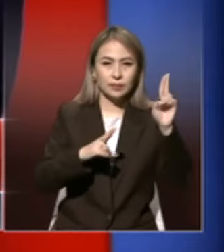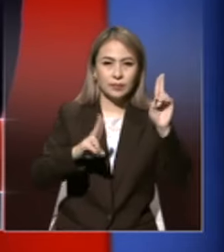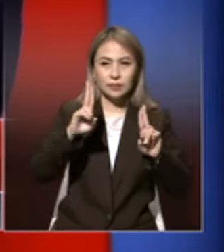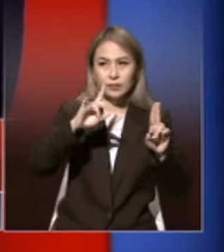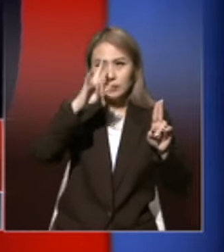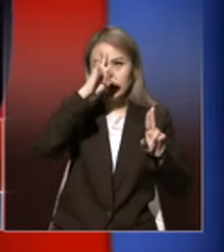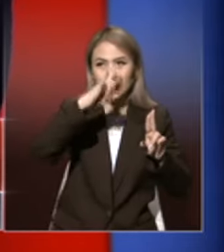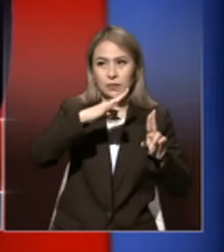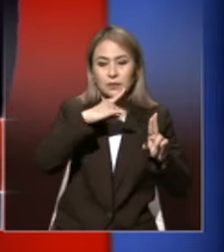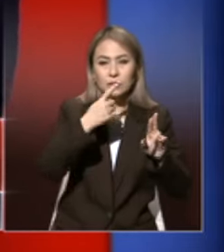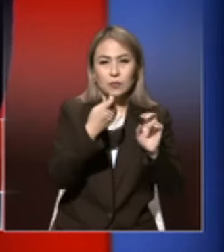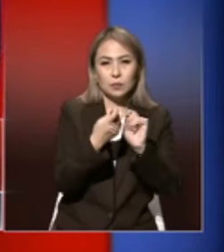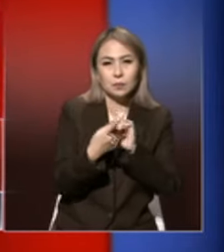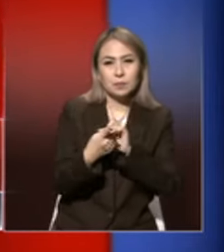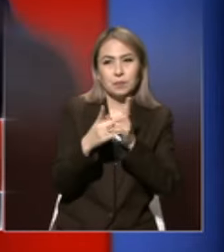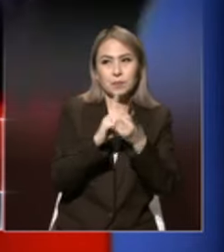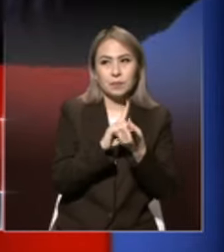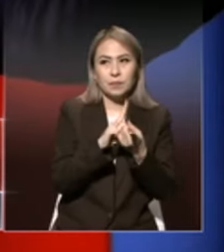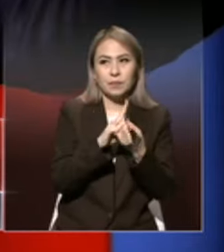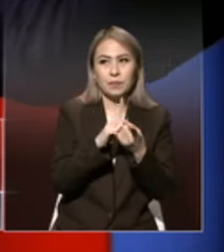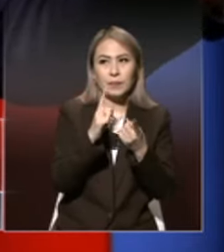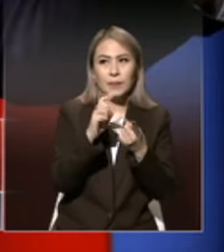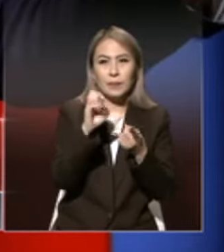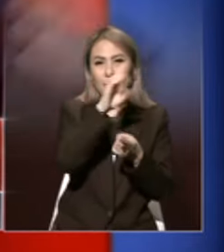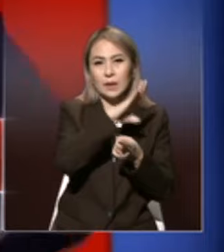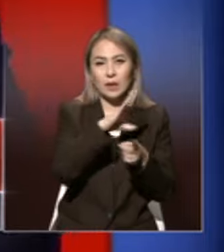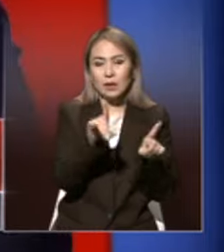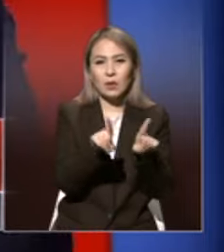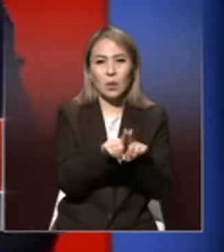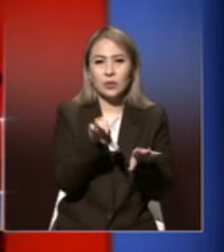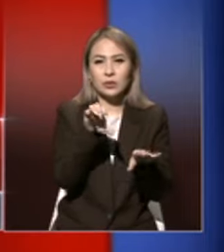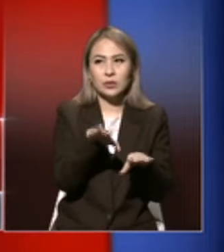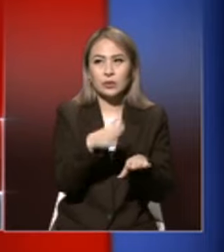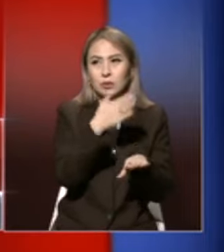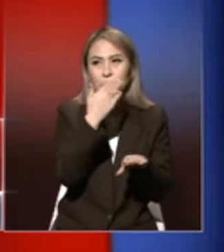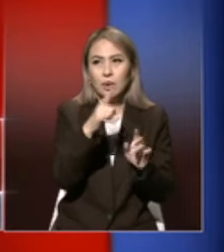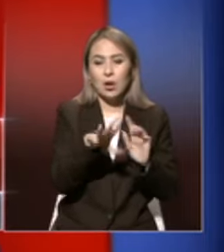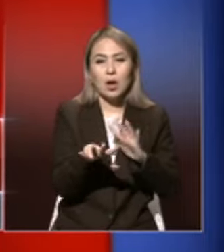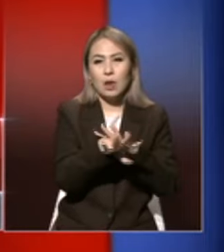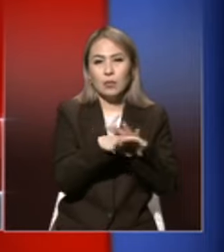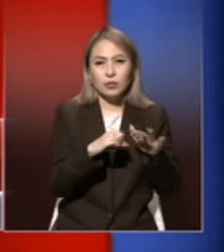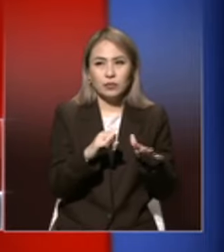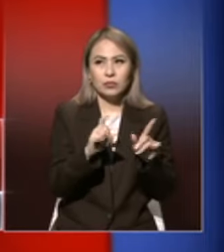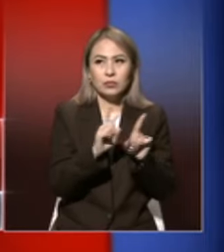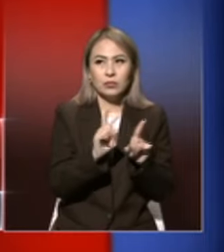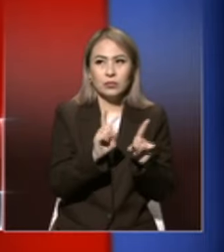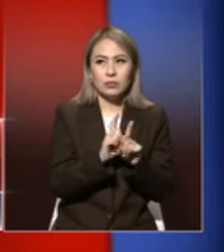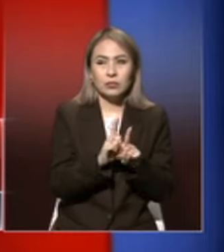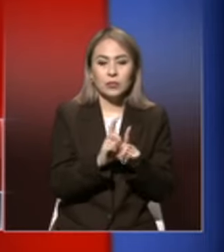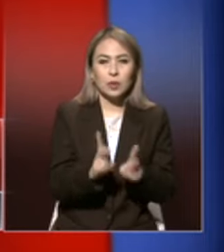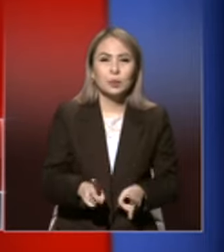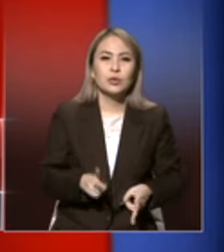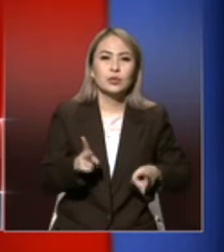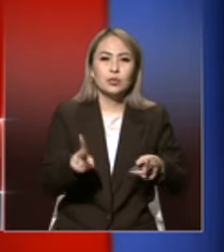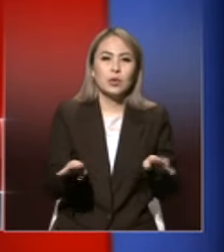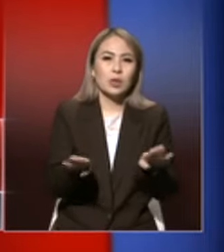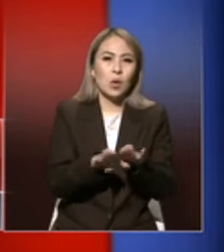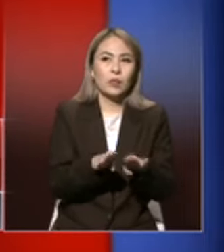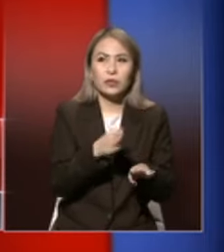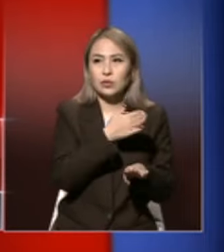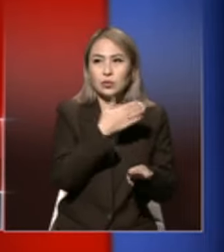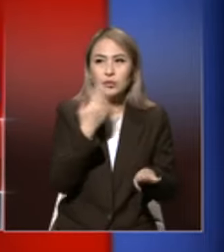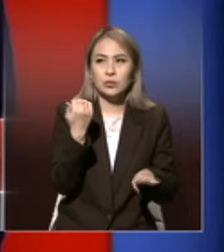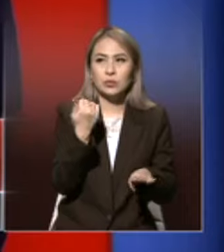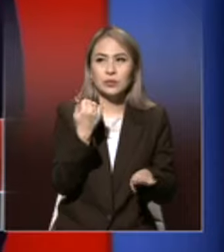сәйкес заңнаманы өзгерттік. Біз бөлек шығар. Еуропада ондай бап жоқ. Мысалы, алып қашу үшін бөлек адамды мысалға ісін қарастыратындай. Дұрыс